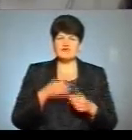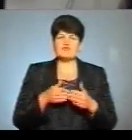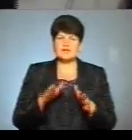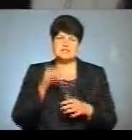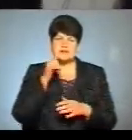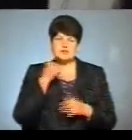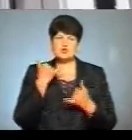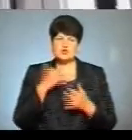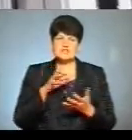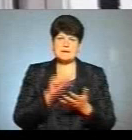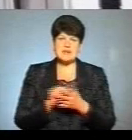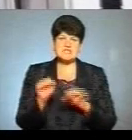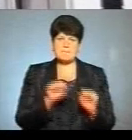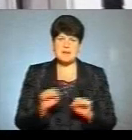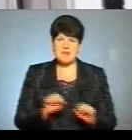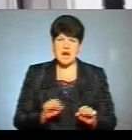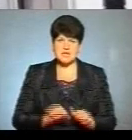Сьогодні займається прибиранням.